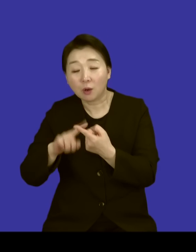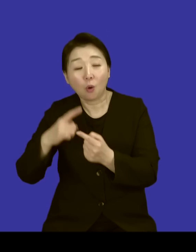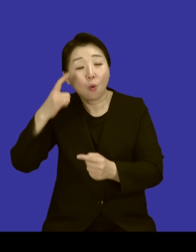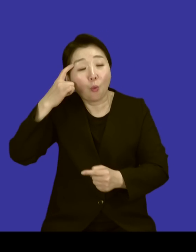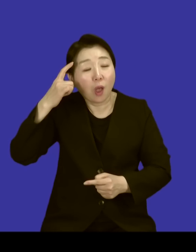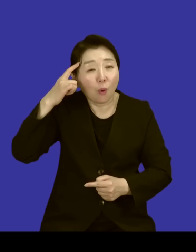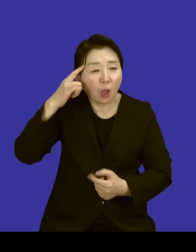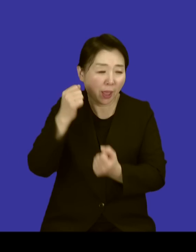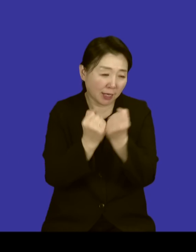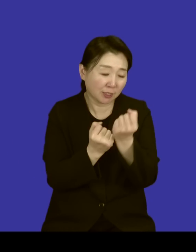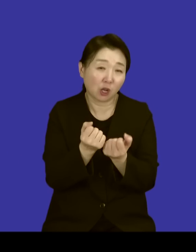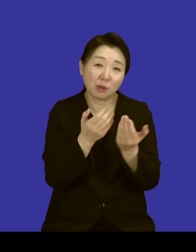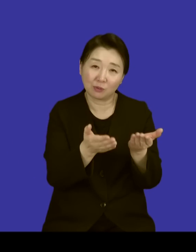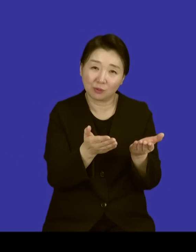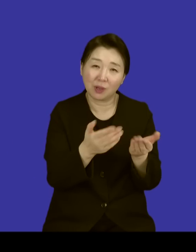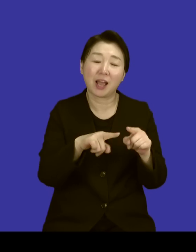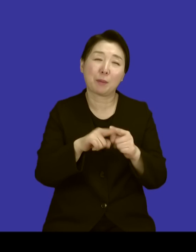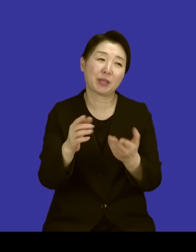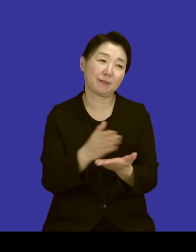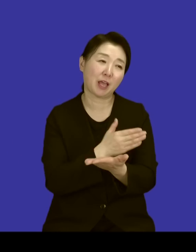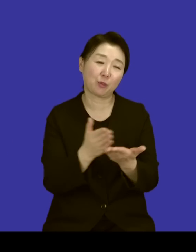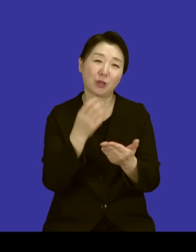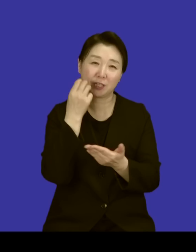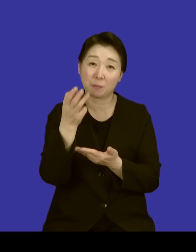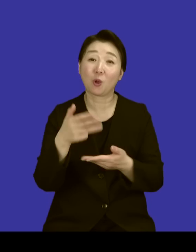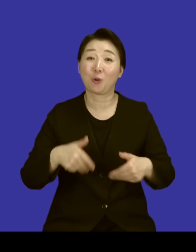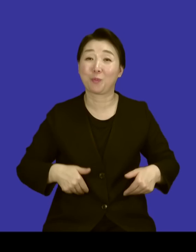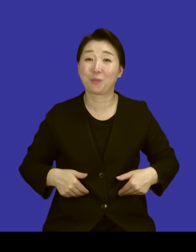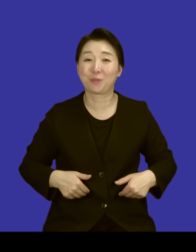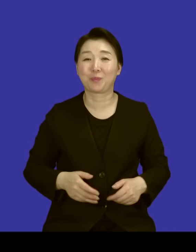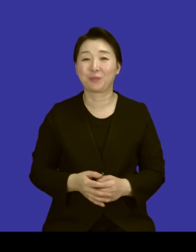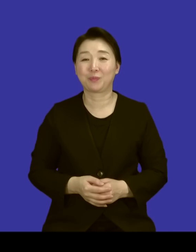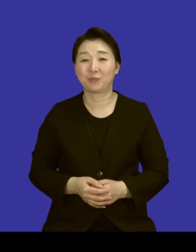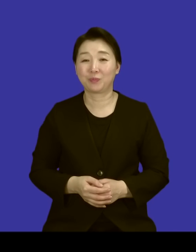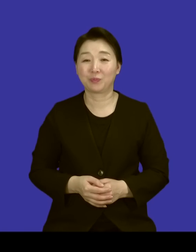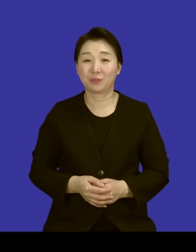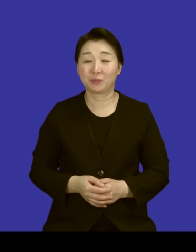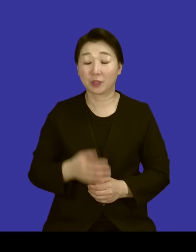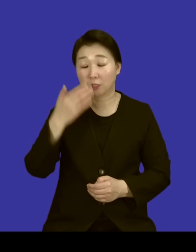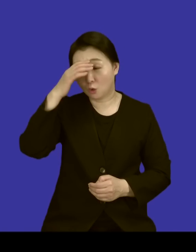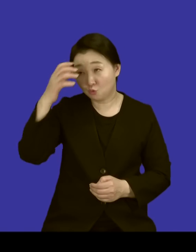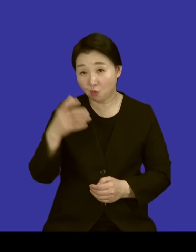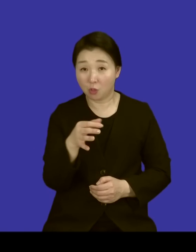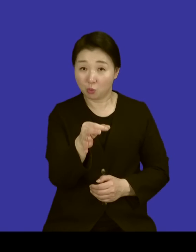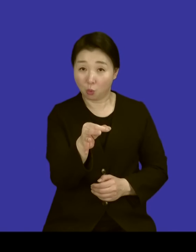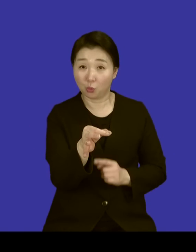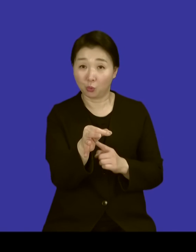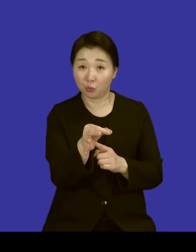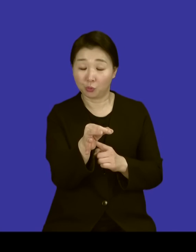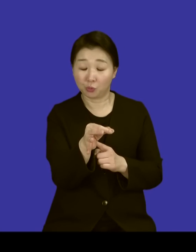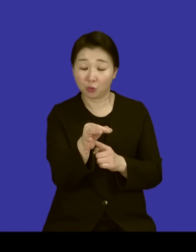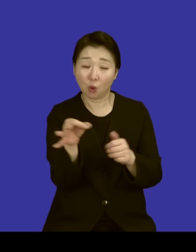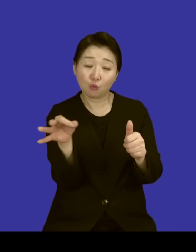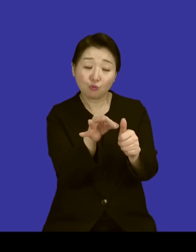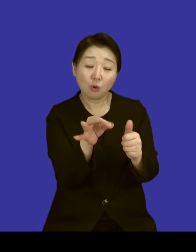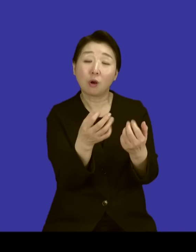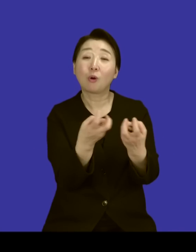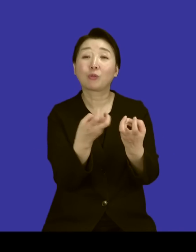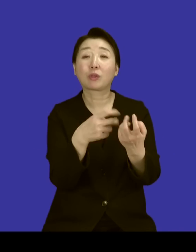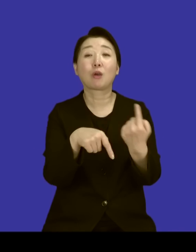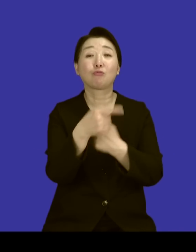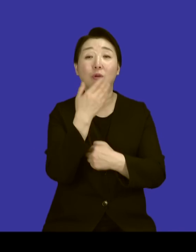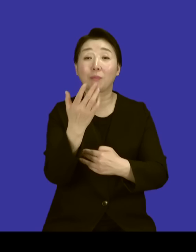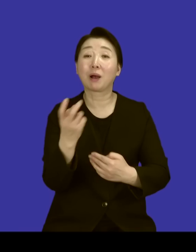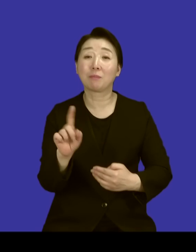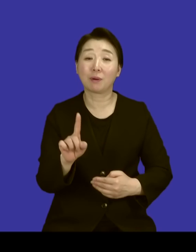하면서 나누는 시간이 반드시 필요하죠. 근데 목사님께서 아까 계속 후원금 말씀을 하셨는데 네. 어떻게 후원이 돼서 어떻게 운영이